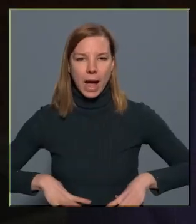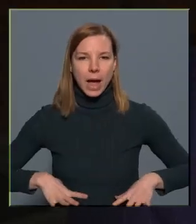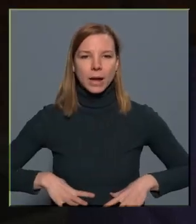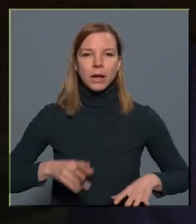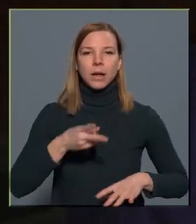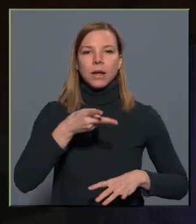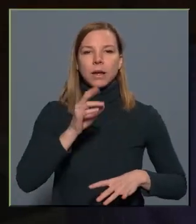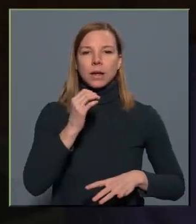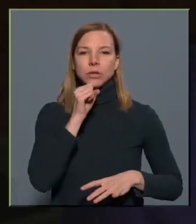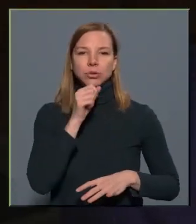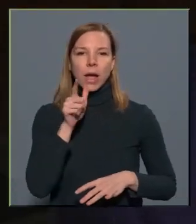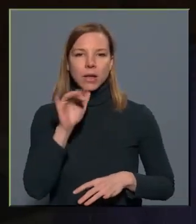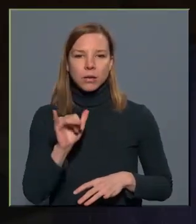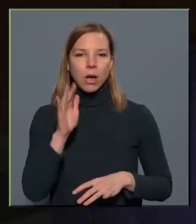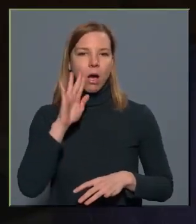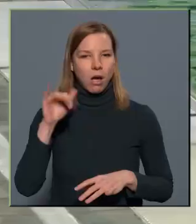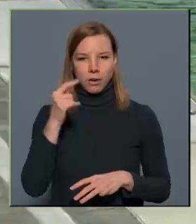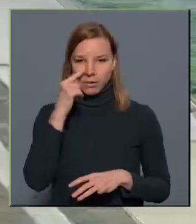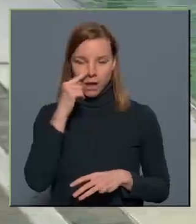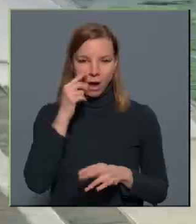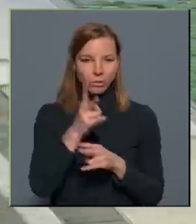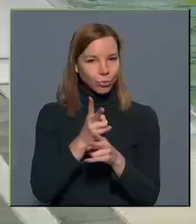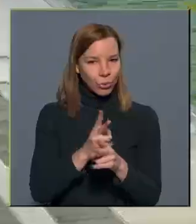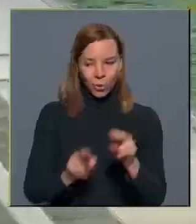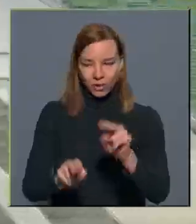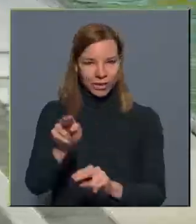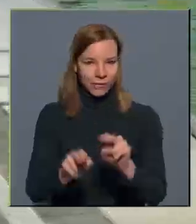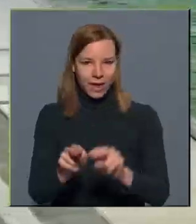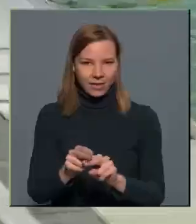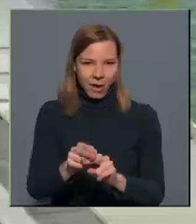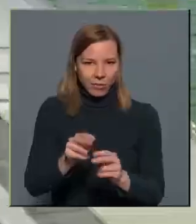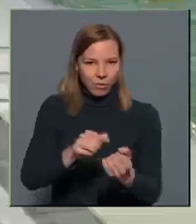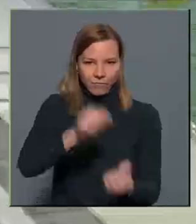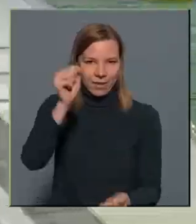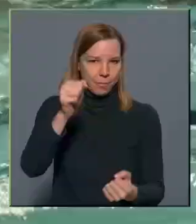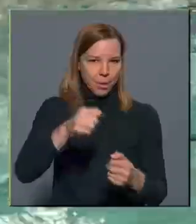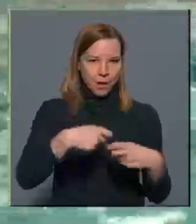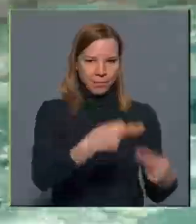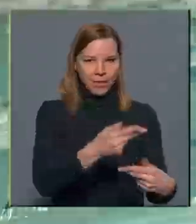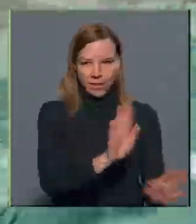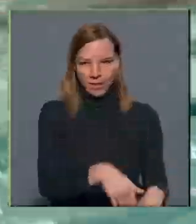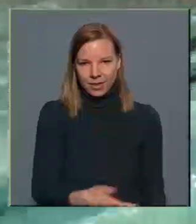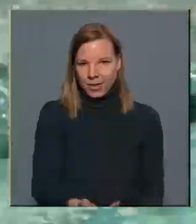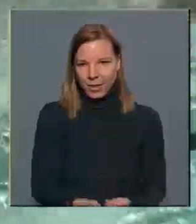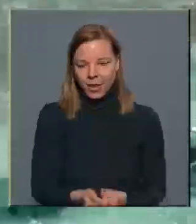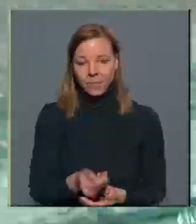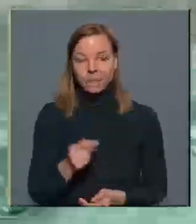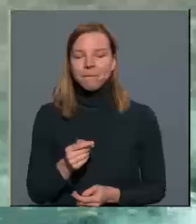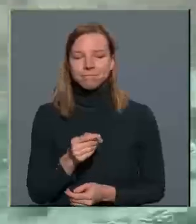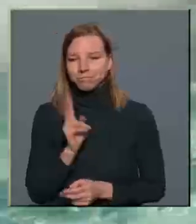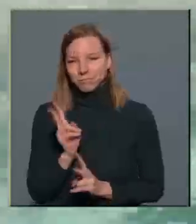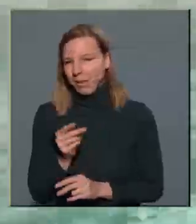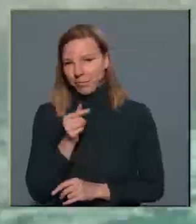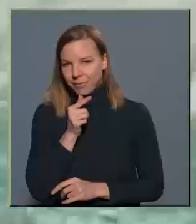Késehajnákat kinevelni, akkor vissza kell adni a diplománkat. Nos, erre alig ha kerül majd sor, ami azt is jelenti, hogy már